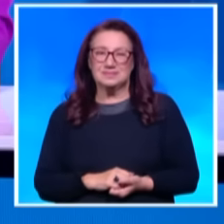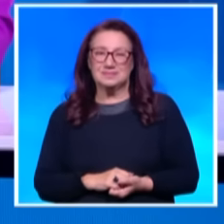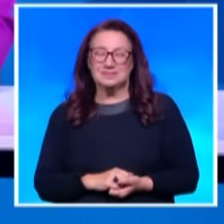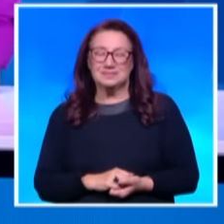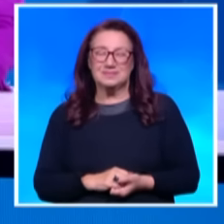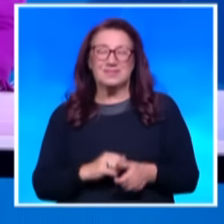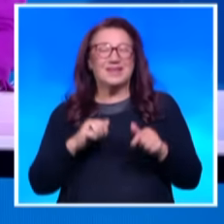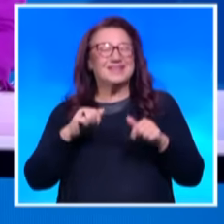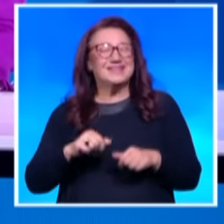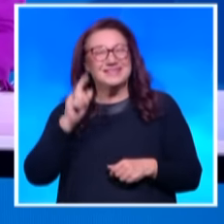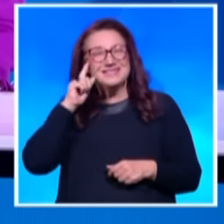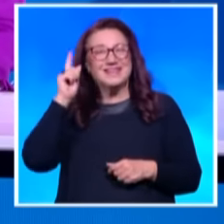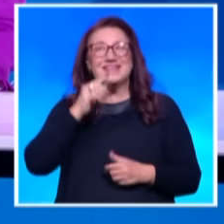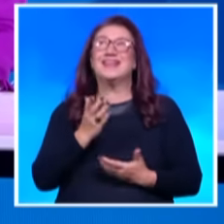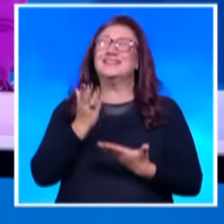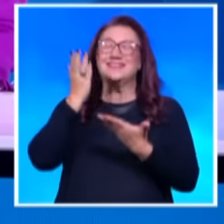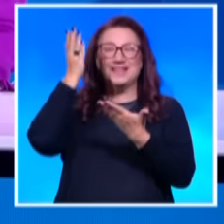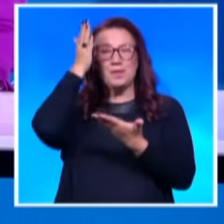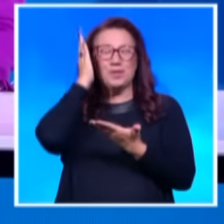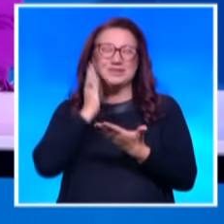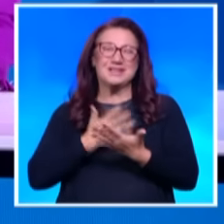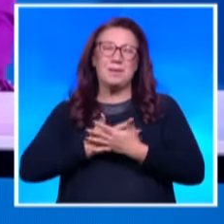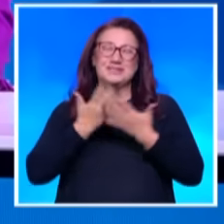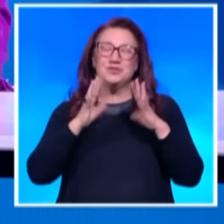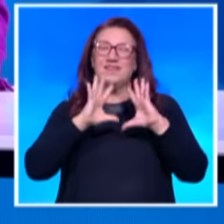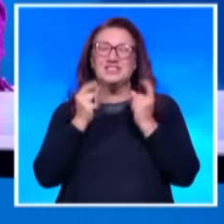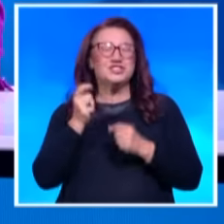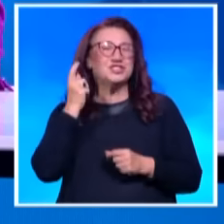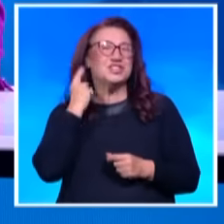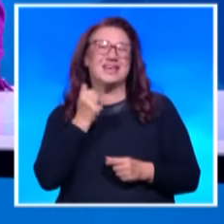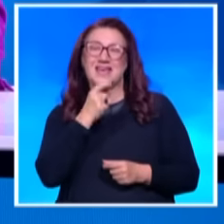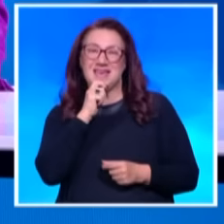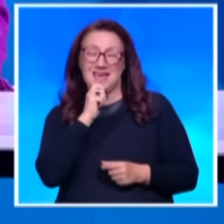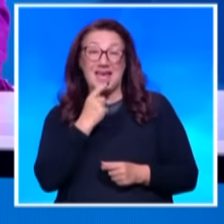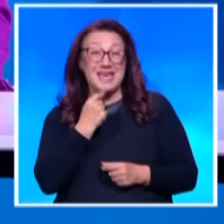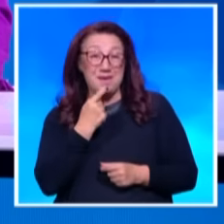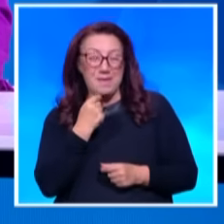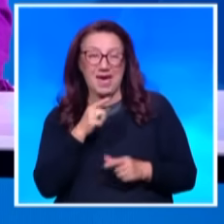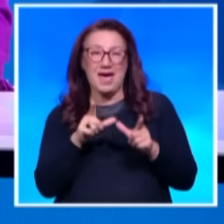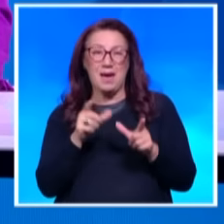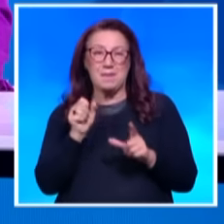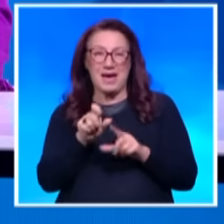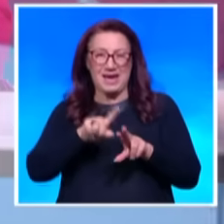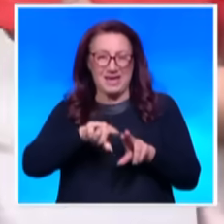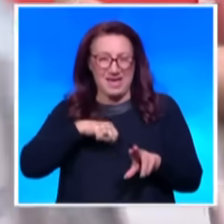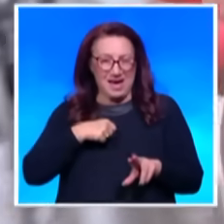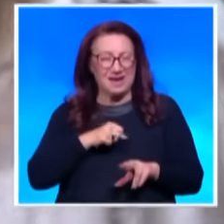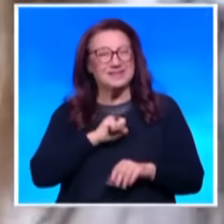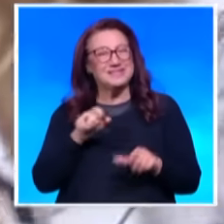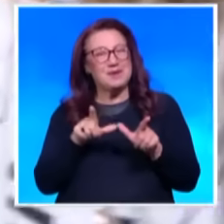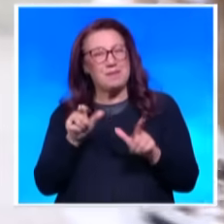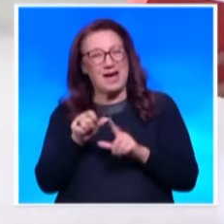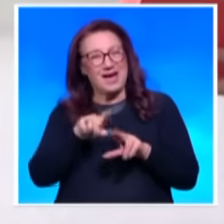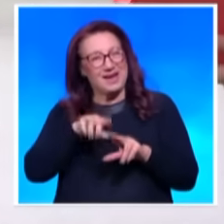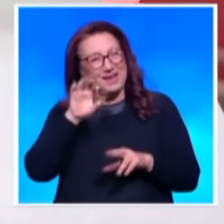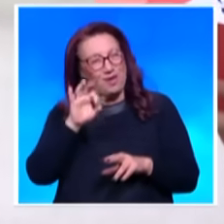В деня на Богородица празнуват всички с името Мария. В България те са над 100 000. Видите ли